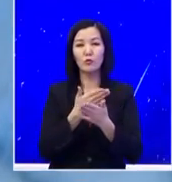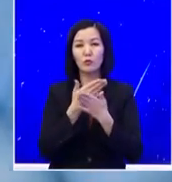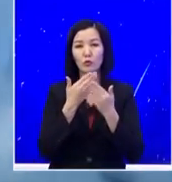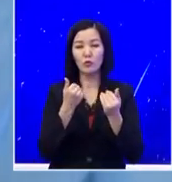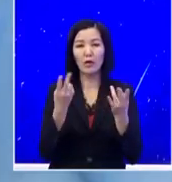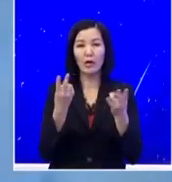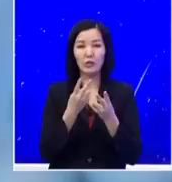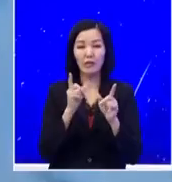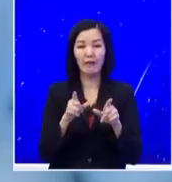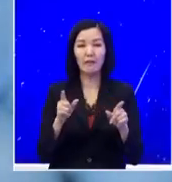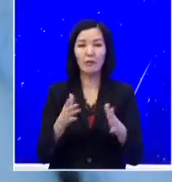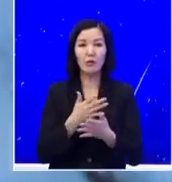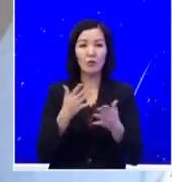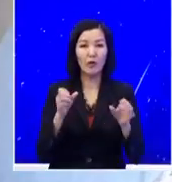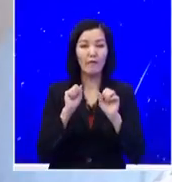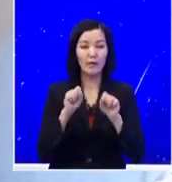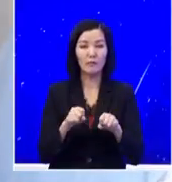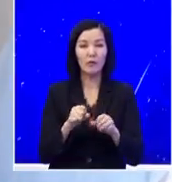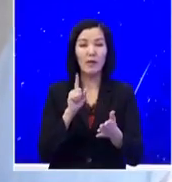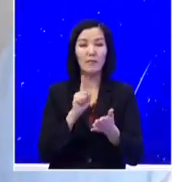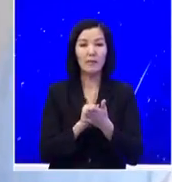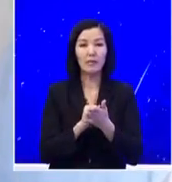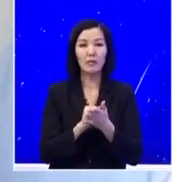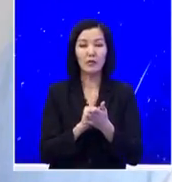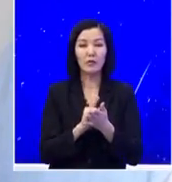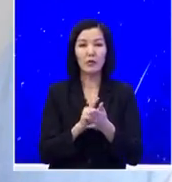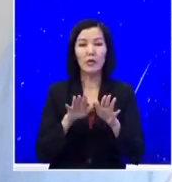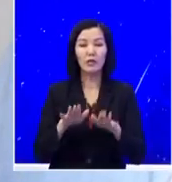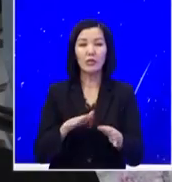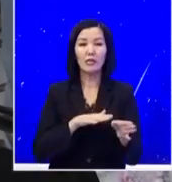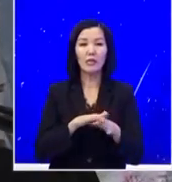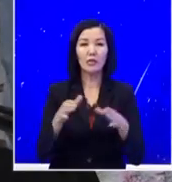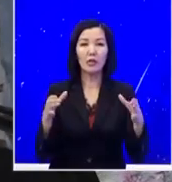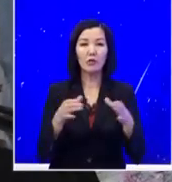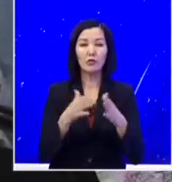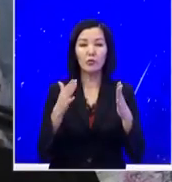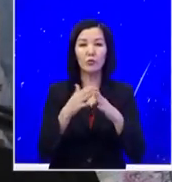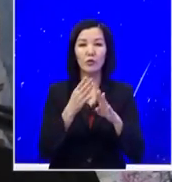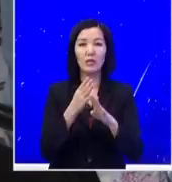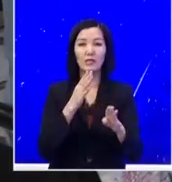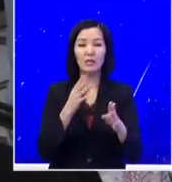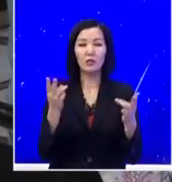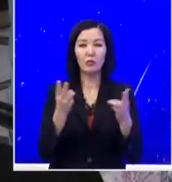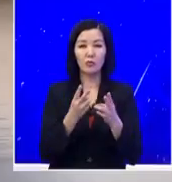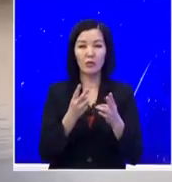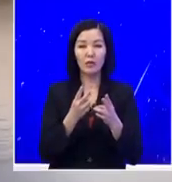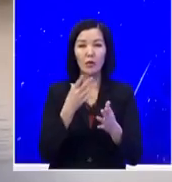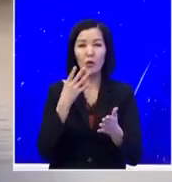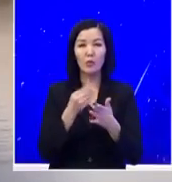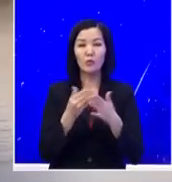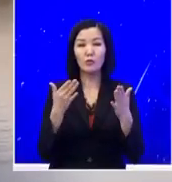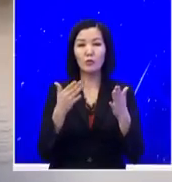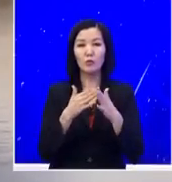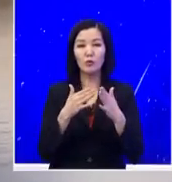үлкен мүмкіндік болмақ. Ол үшін міндетті түрде жергілікті атқарушы органда үй кезегінде тұруыңыз қажет. Яғни жеке пәтері